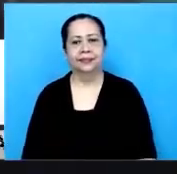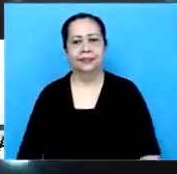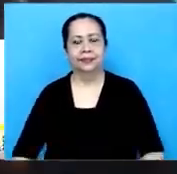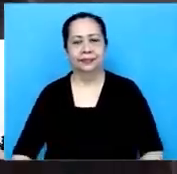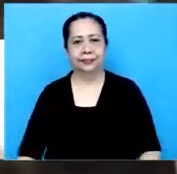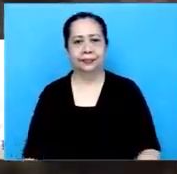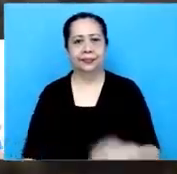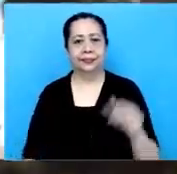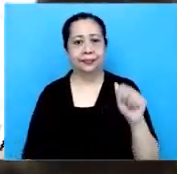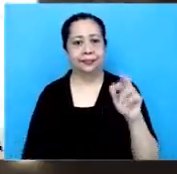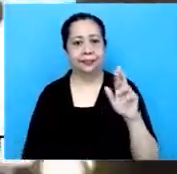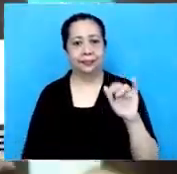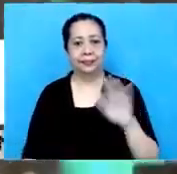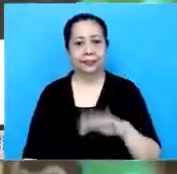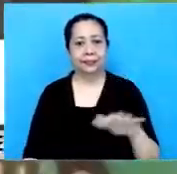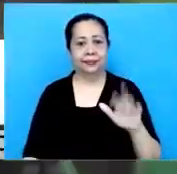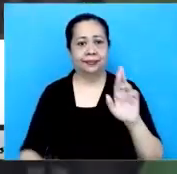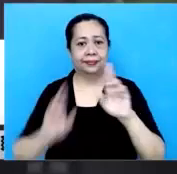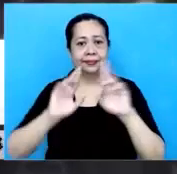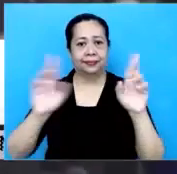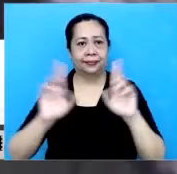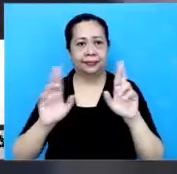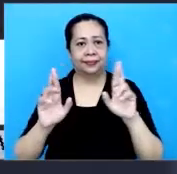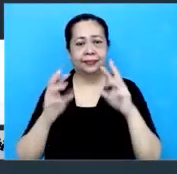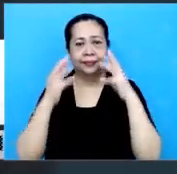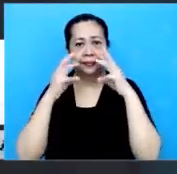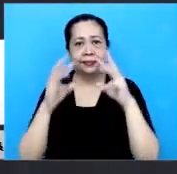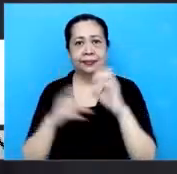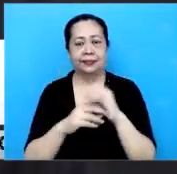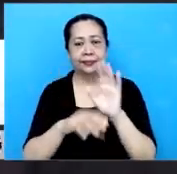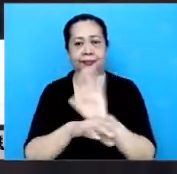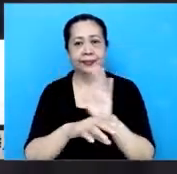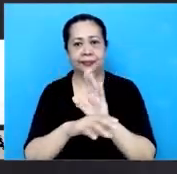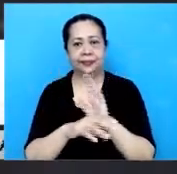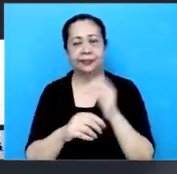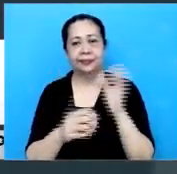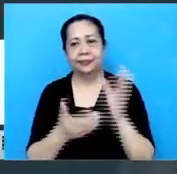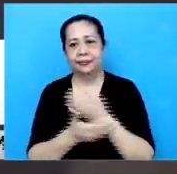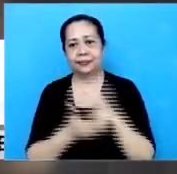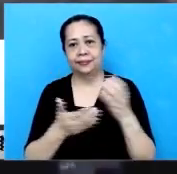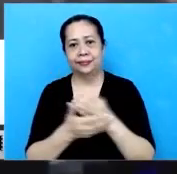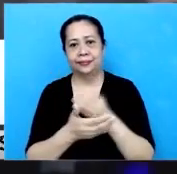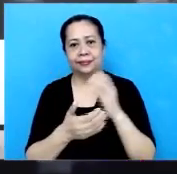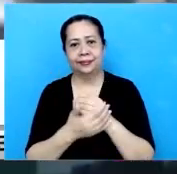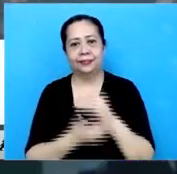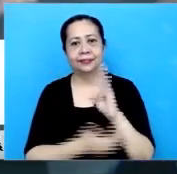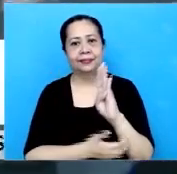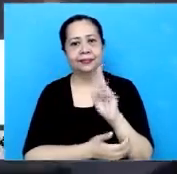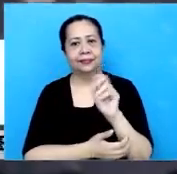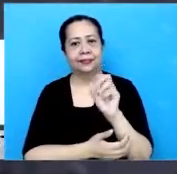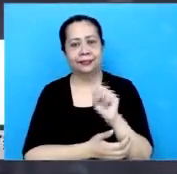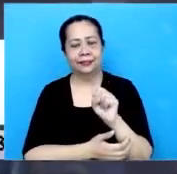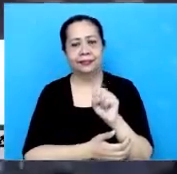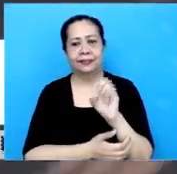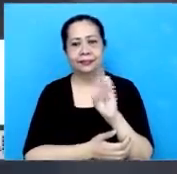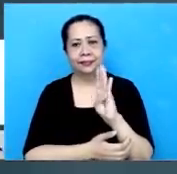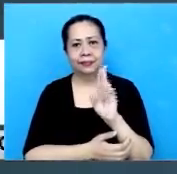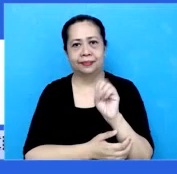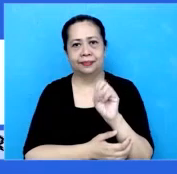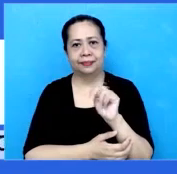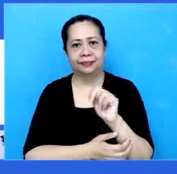Armies, mag-ready na! Mapapanood na sa mga sinihan ang huling concert ng Bangtan Boys sa Busan last